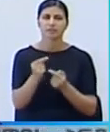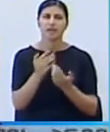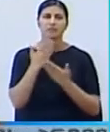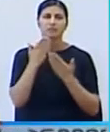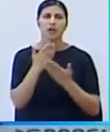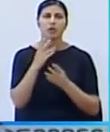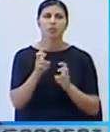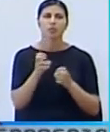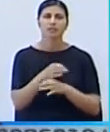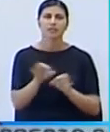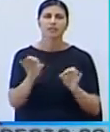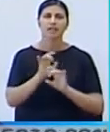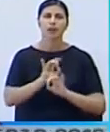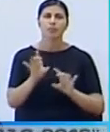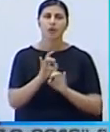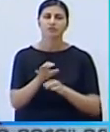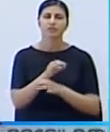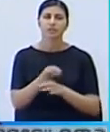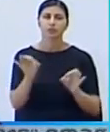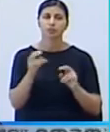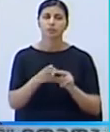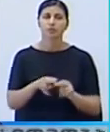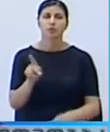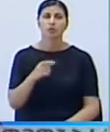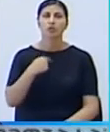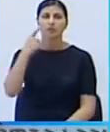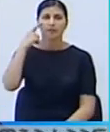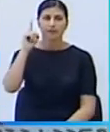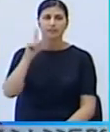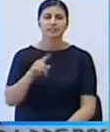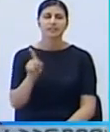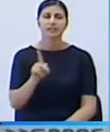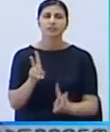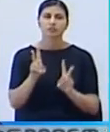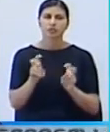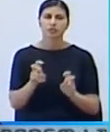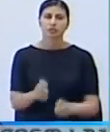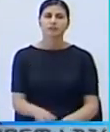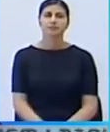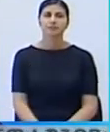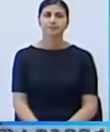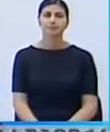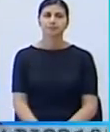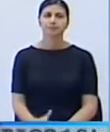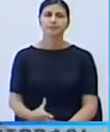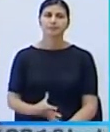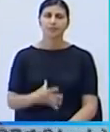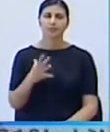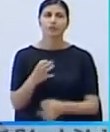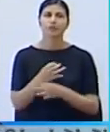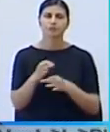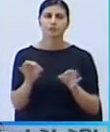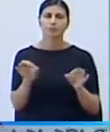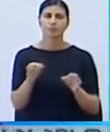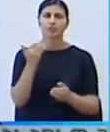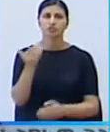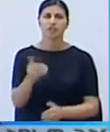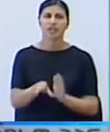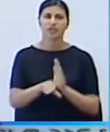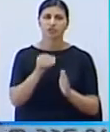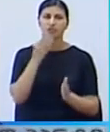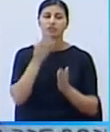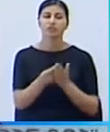გამოხატვის თავისუფლება იმიტომ რომ ჩვენ ვიცით რას ნიშნავს იყო თავისუფალი შენ არჩევანში.